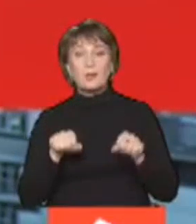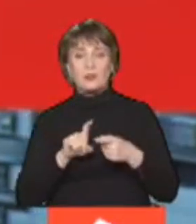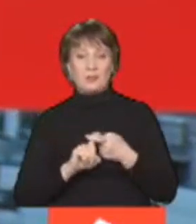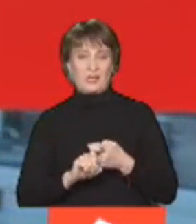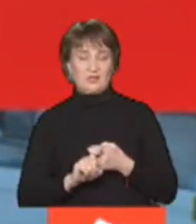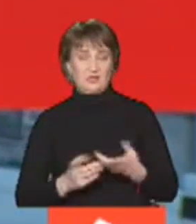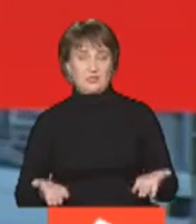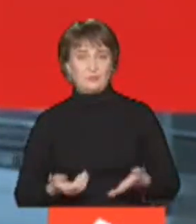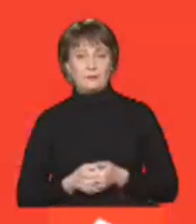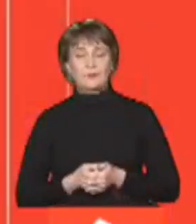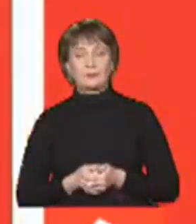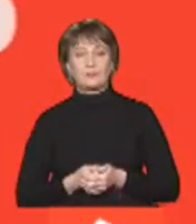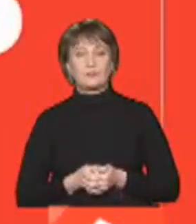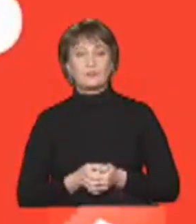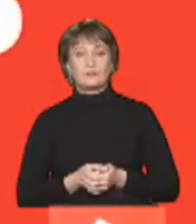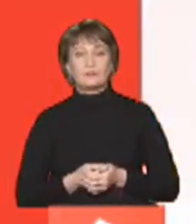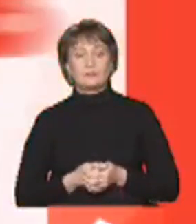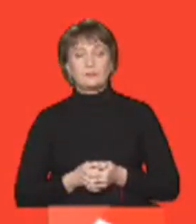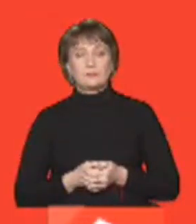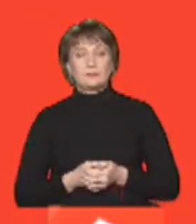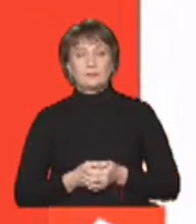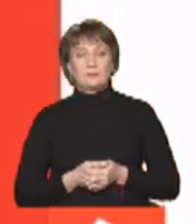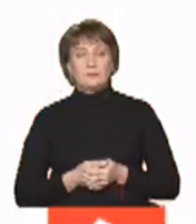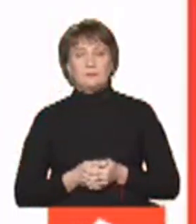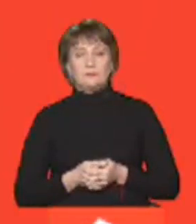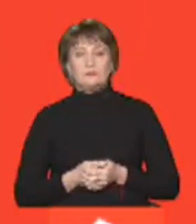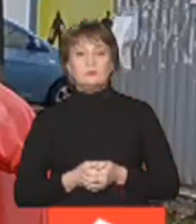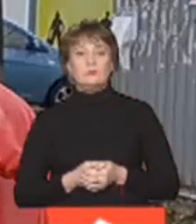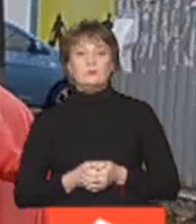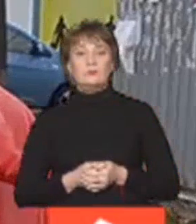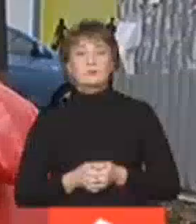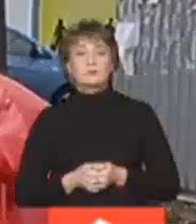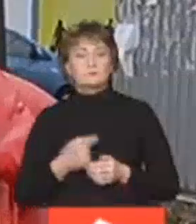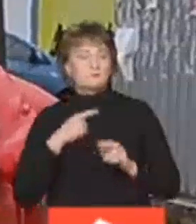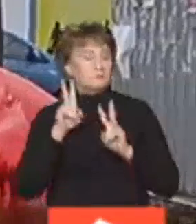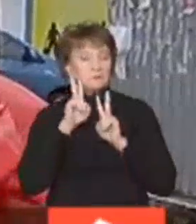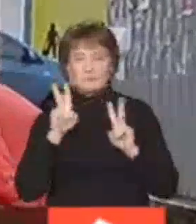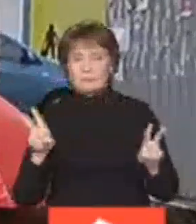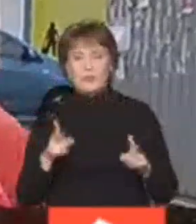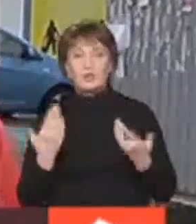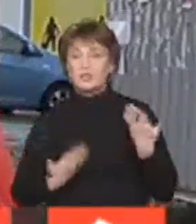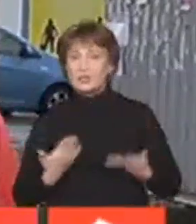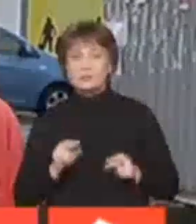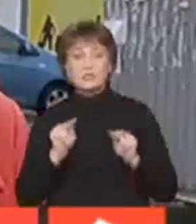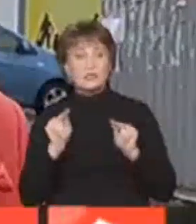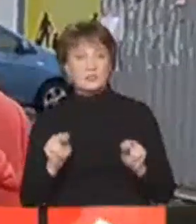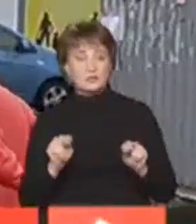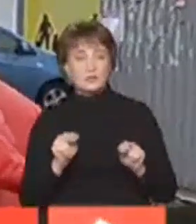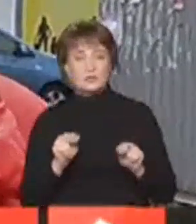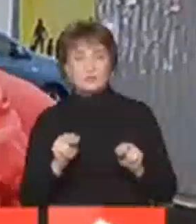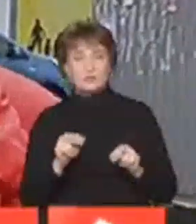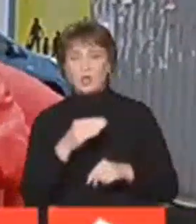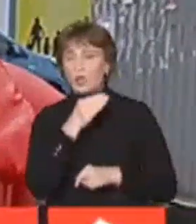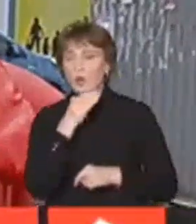заразитися. Понятия не имею. Если честно, особо я много мест